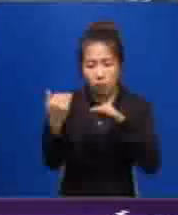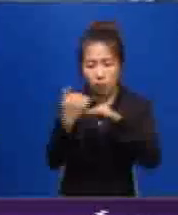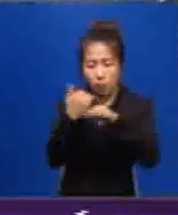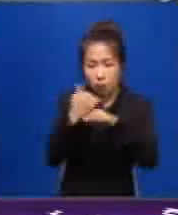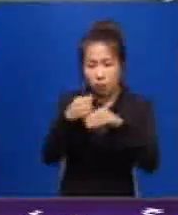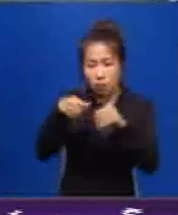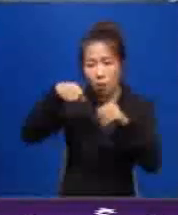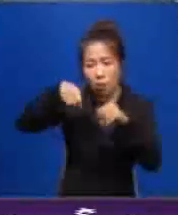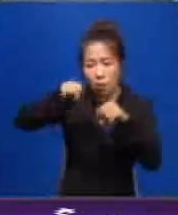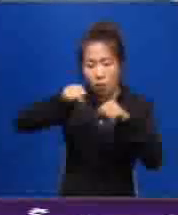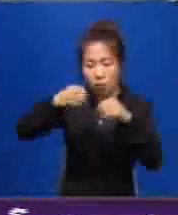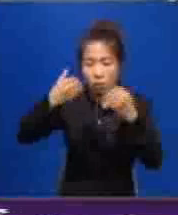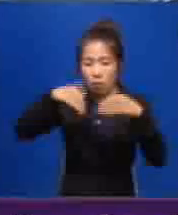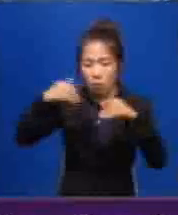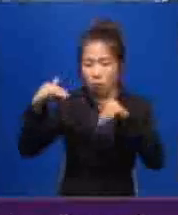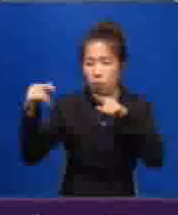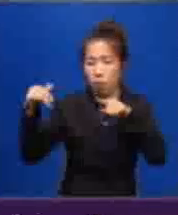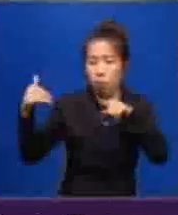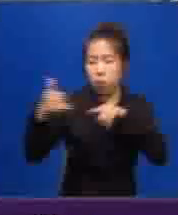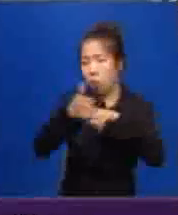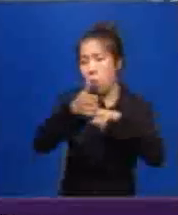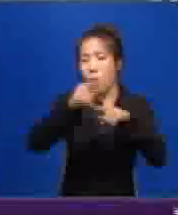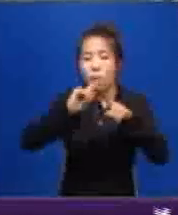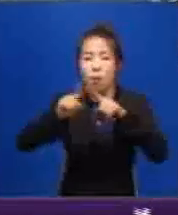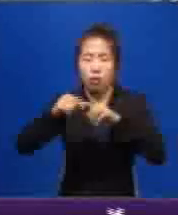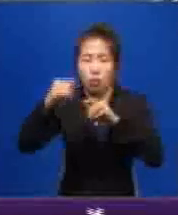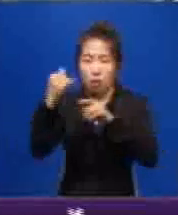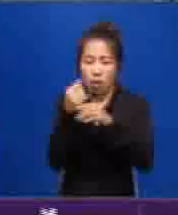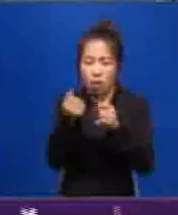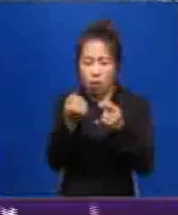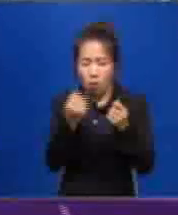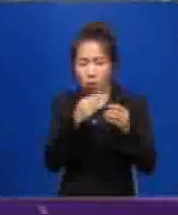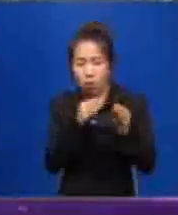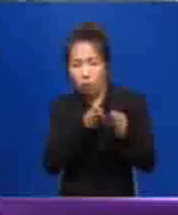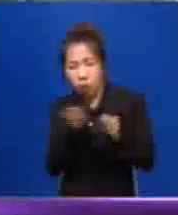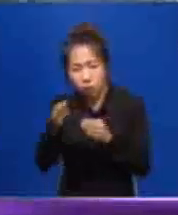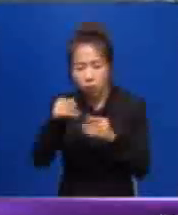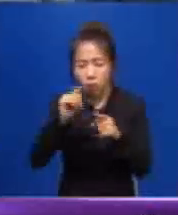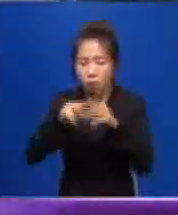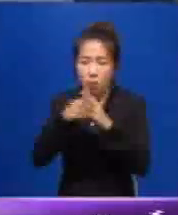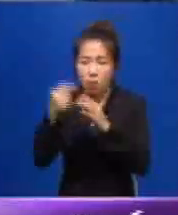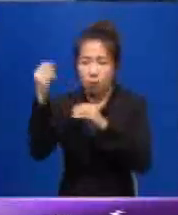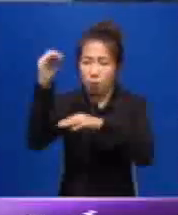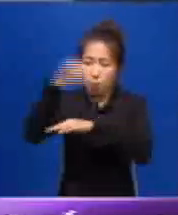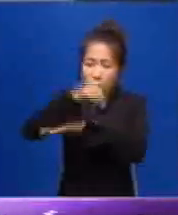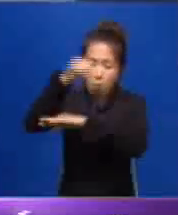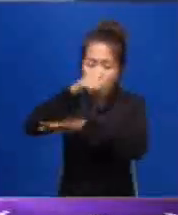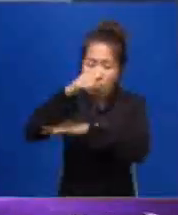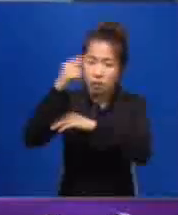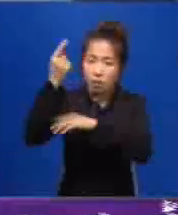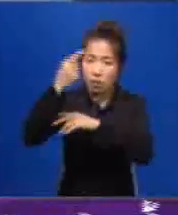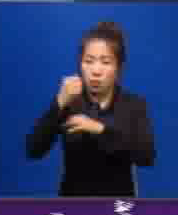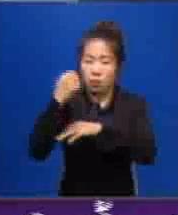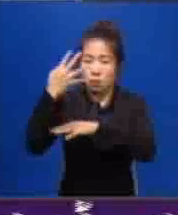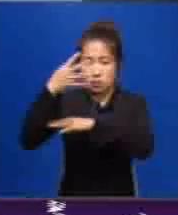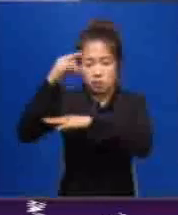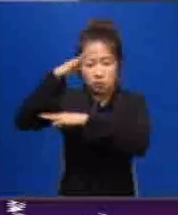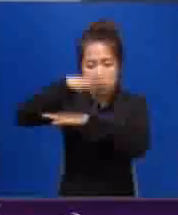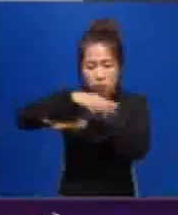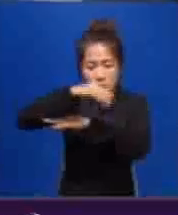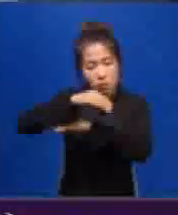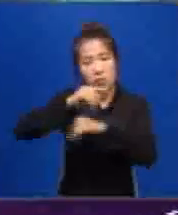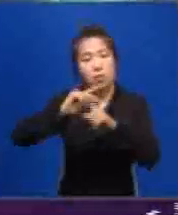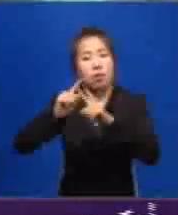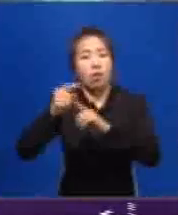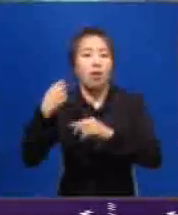ระยานยนต์วิ่งตัดหนารถขยะ ทำให้รถขยะต้องหักหลบก่อนที่จะพุ่งชนเสาไฟฟ้าขณะที่จำนวนทีการไฟฟานครหลวง